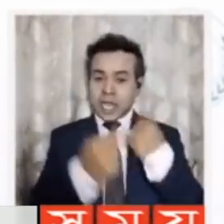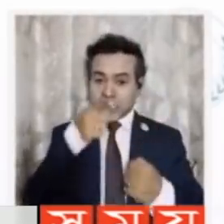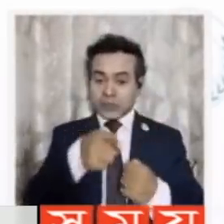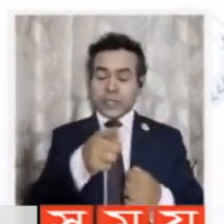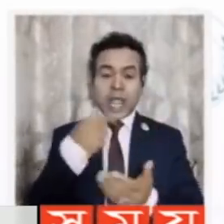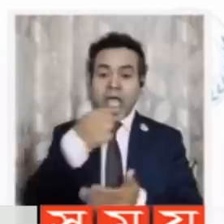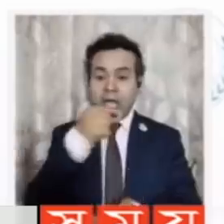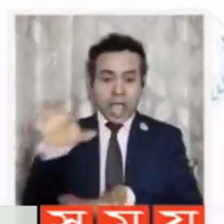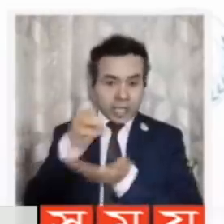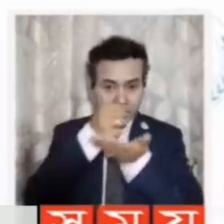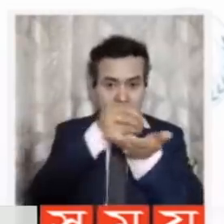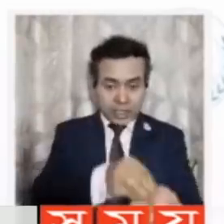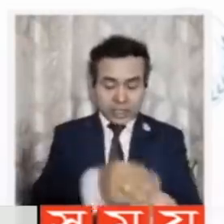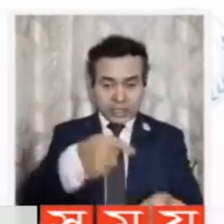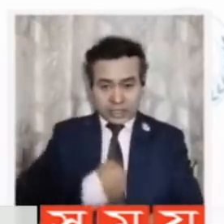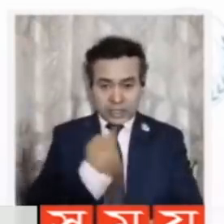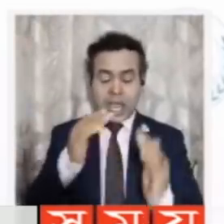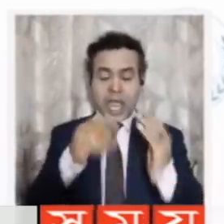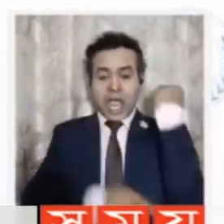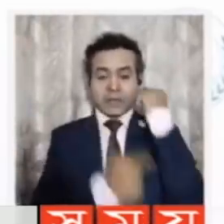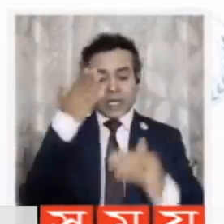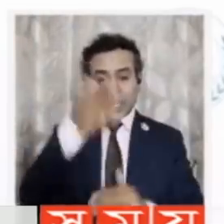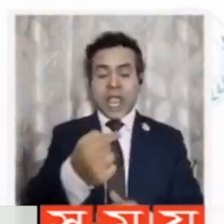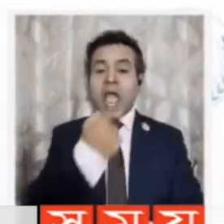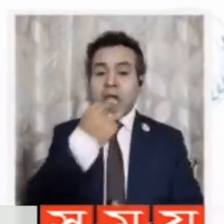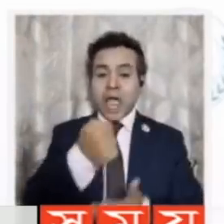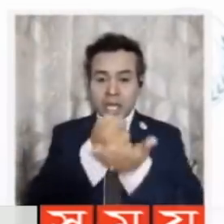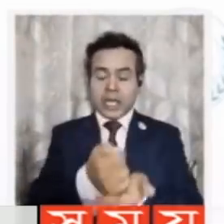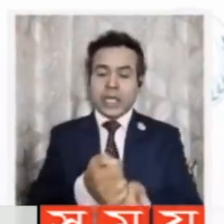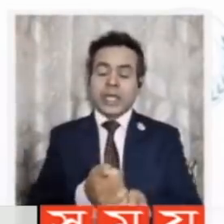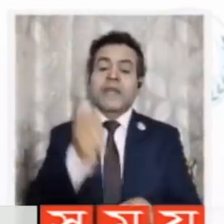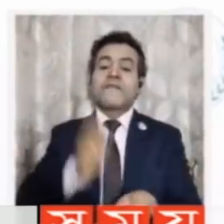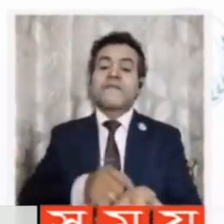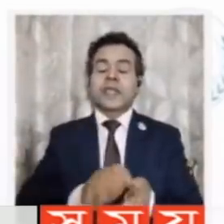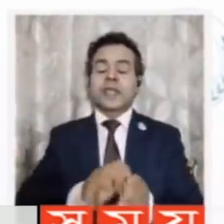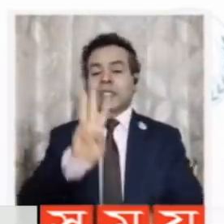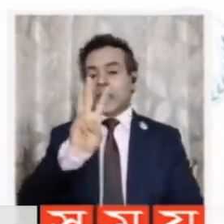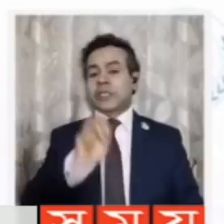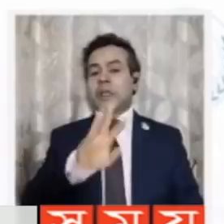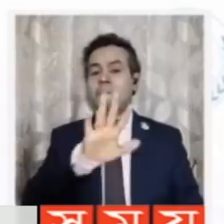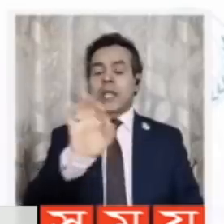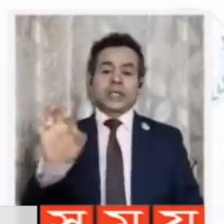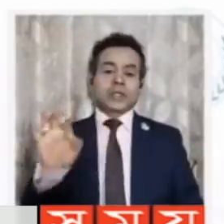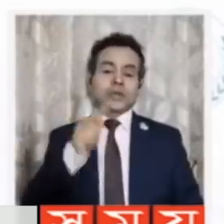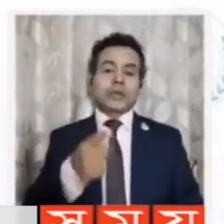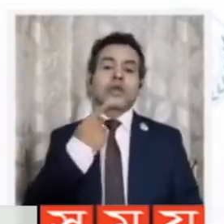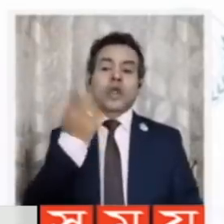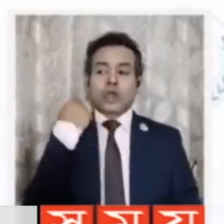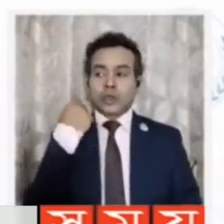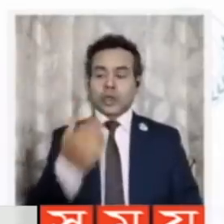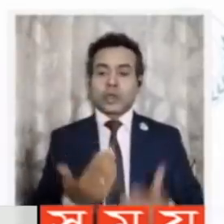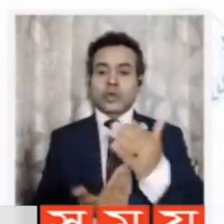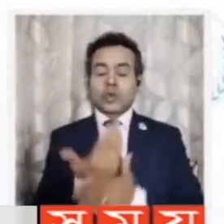ফি নির্ধারণ করা হয়েছে। তবে আমরা গতকাল আরও একটি নির্দেশনা আমাদের